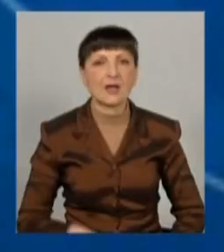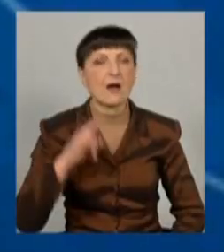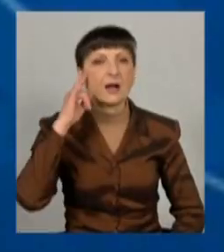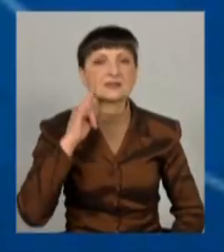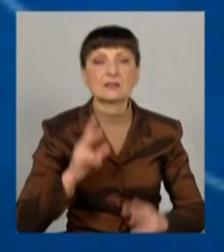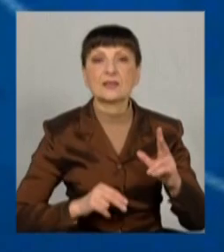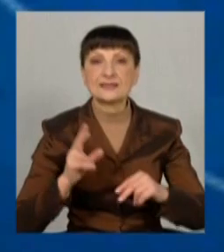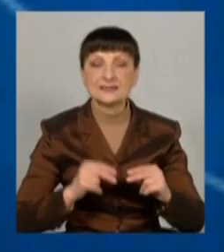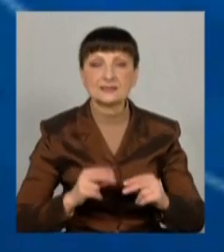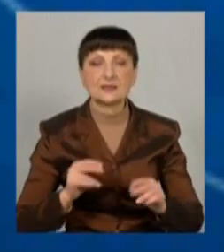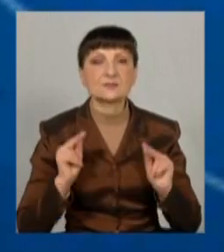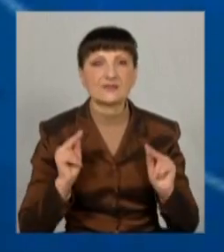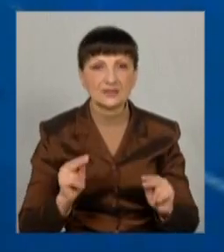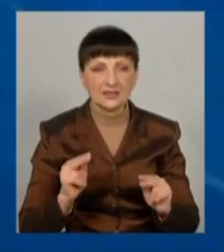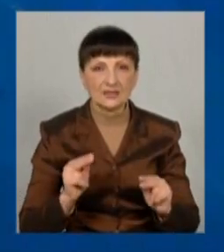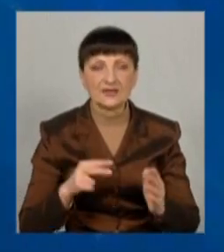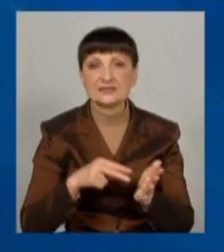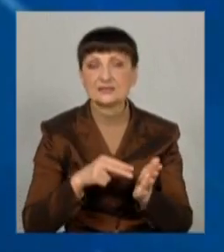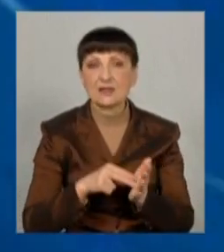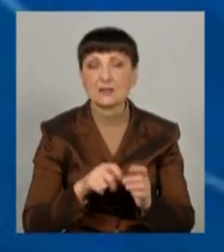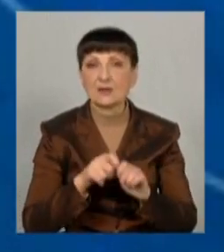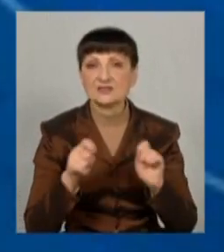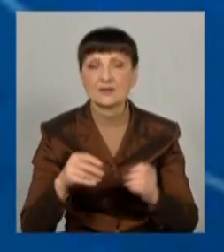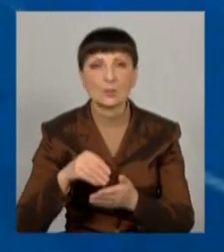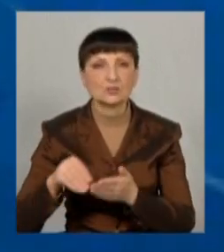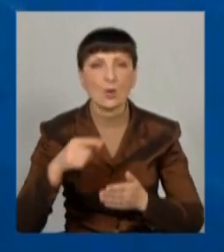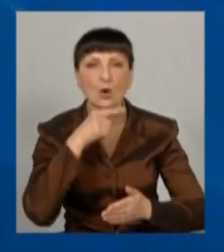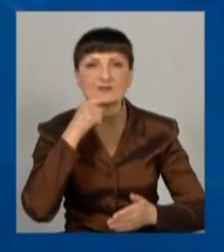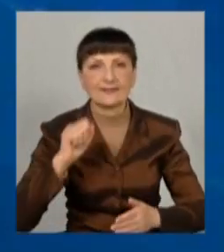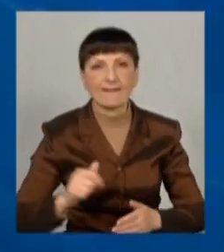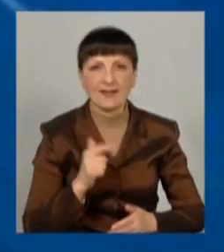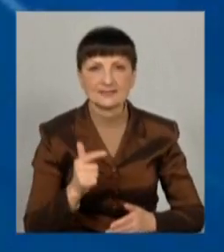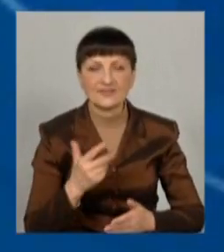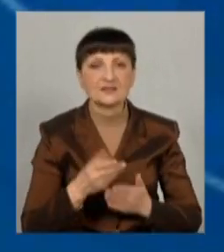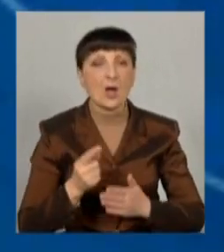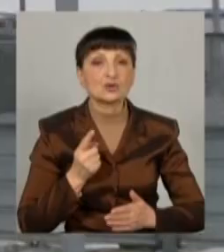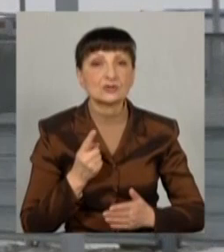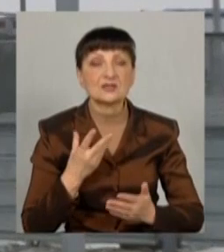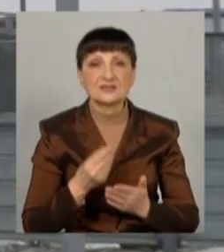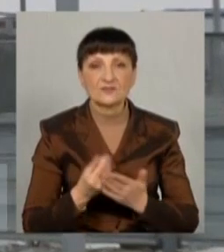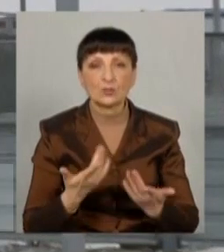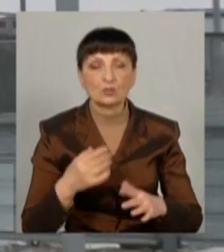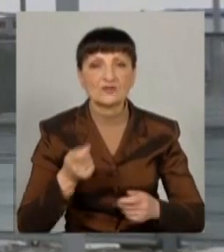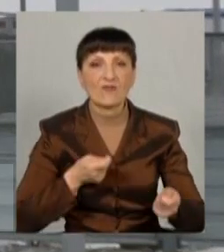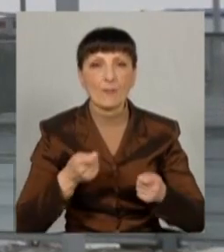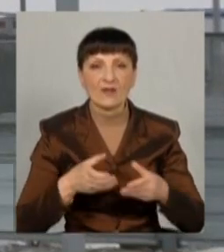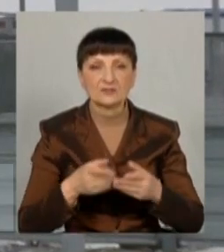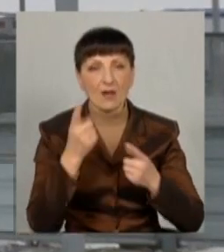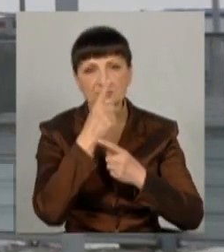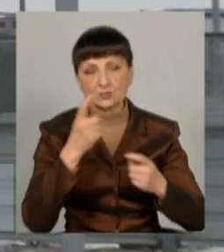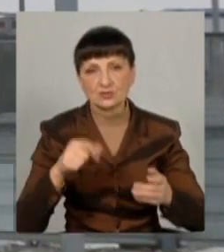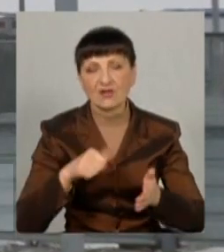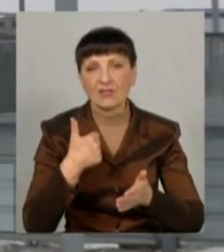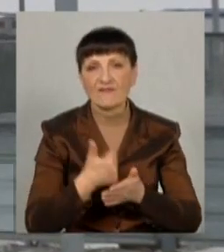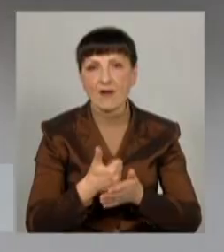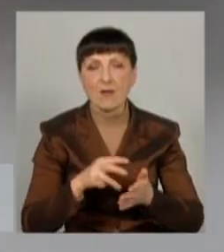Казахстан надеется на справедливое ценообразование при покупке российского газа. Свои ожидания сегодня в кулуарах правительства озвучил глава Минэнерго